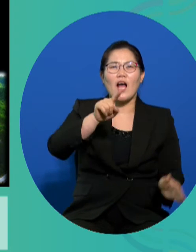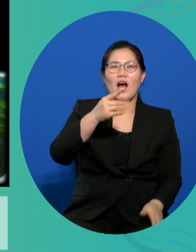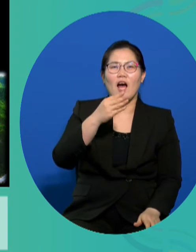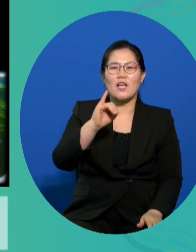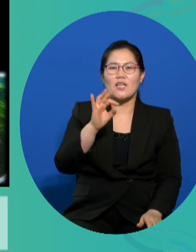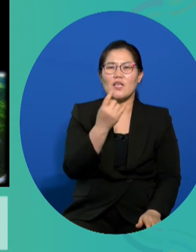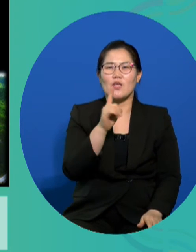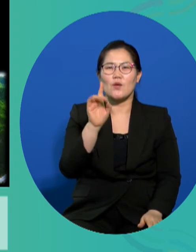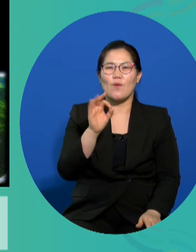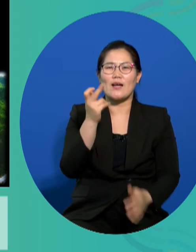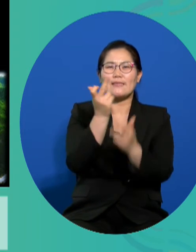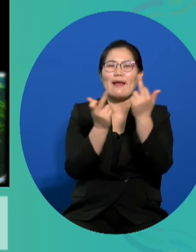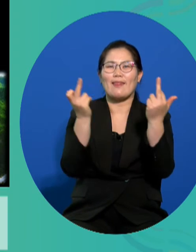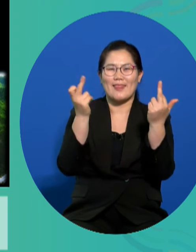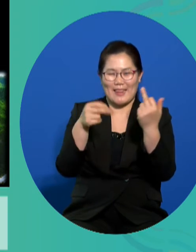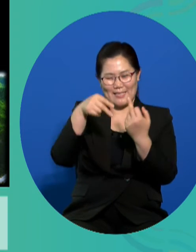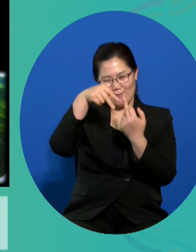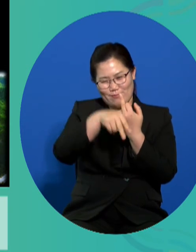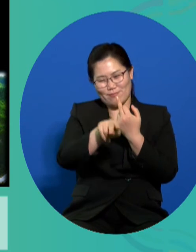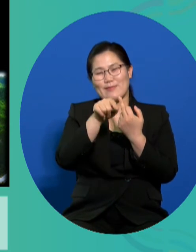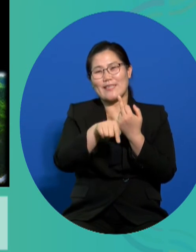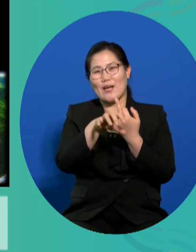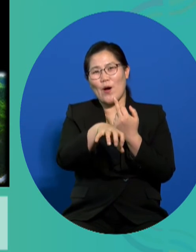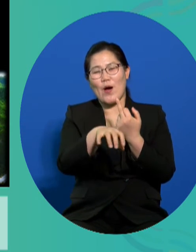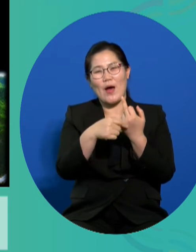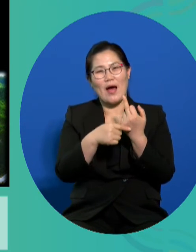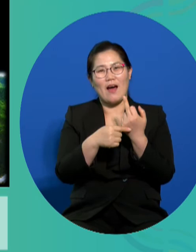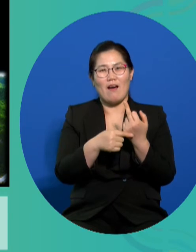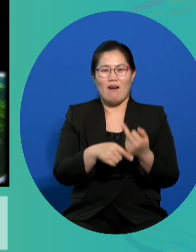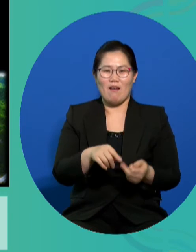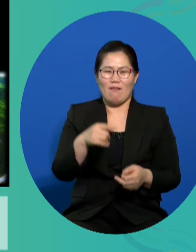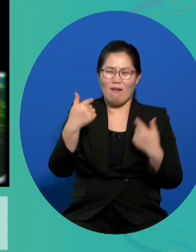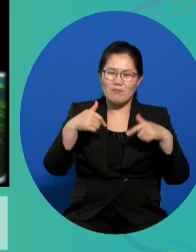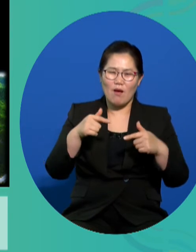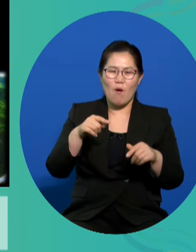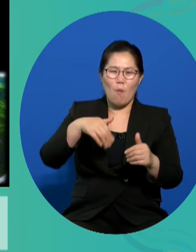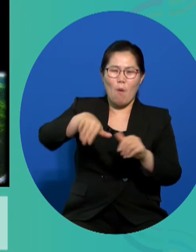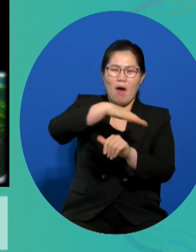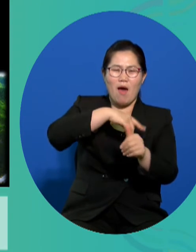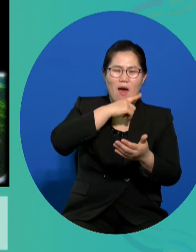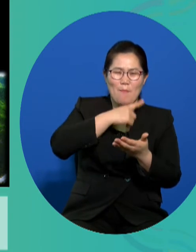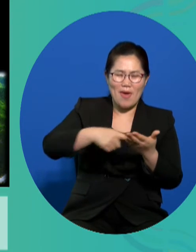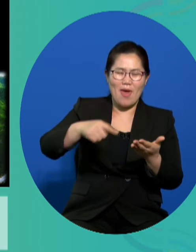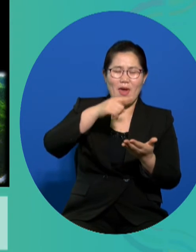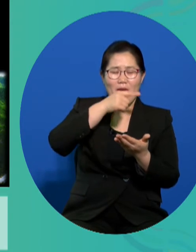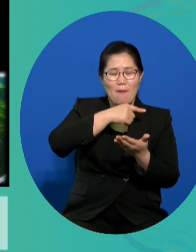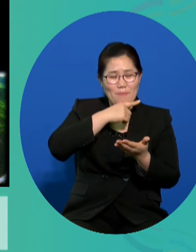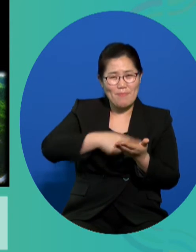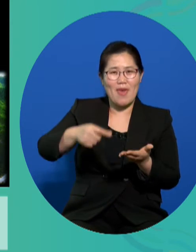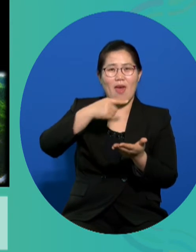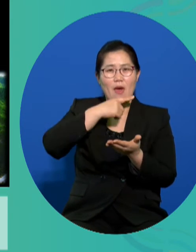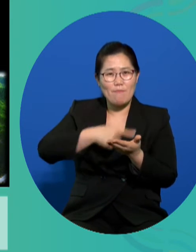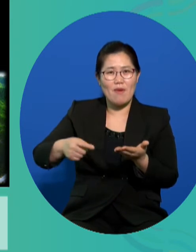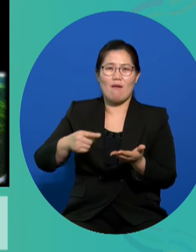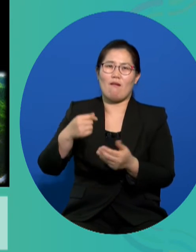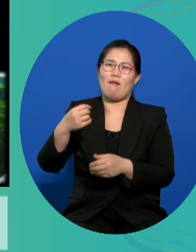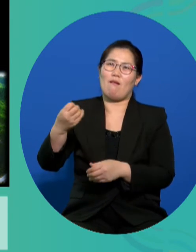창출이라는 측면에서는 이야기를 안 합니다. 그런 면에서 아까도 말씀드렸지만 저는 무지하게 안타깝게